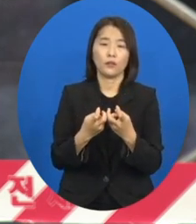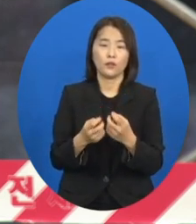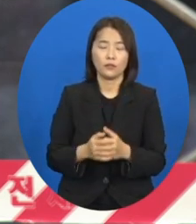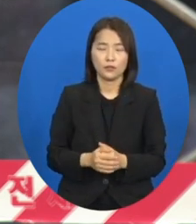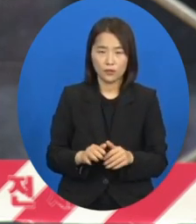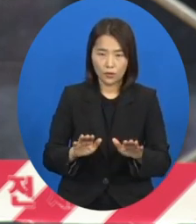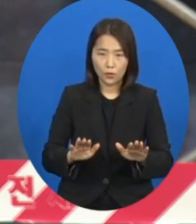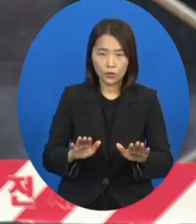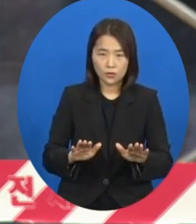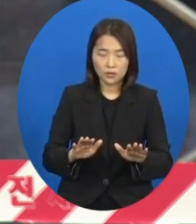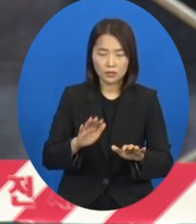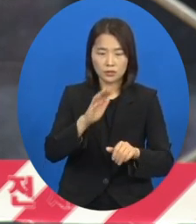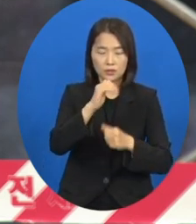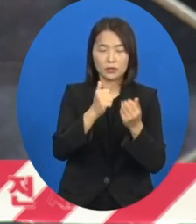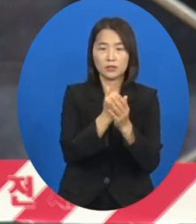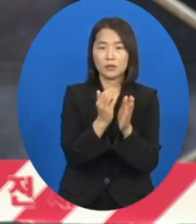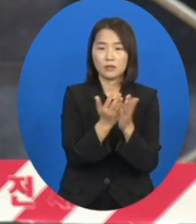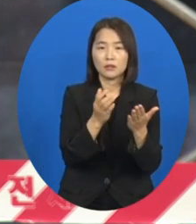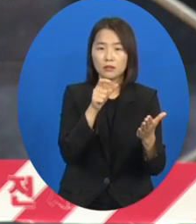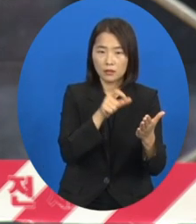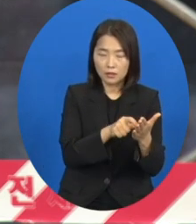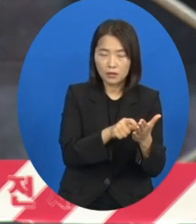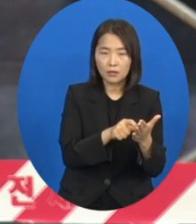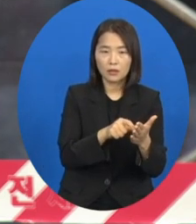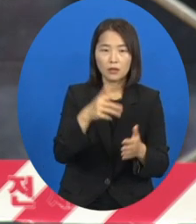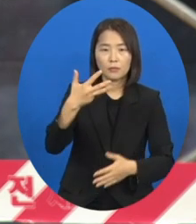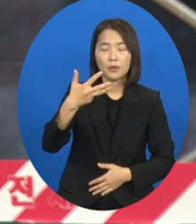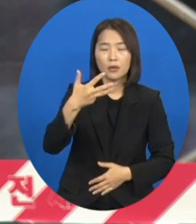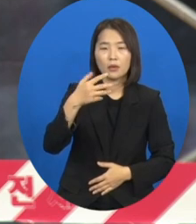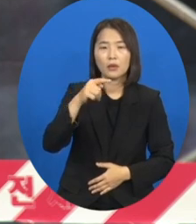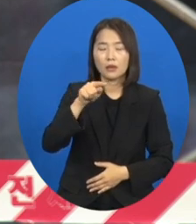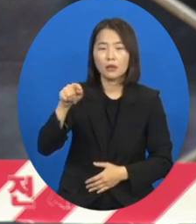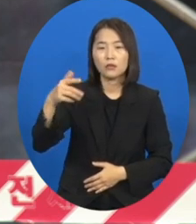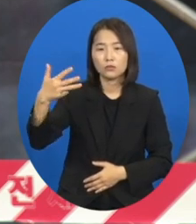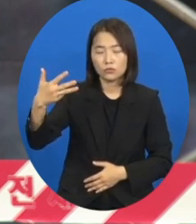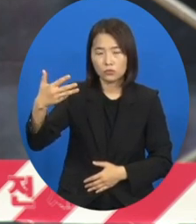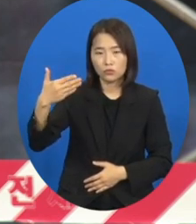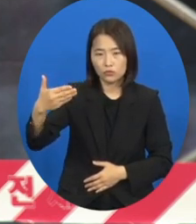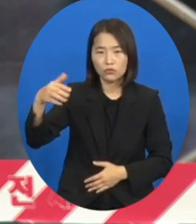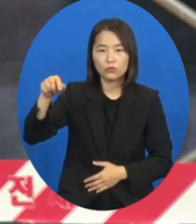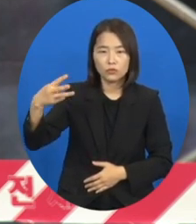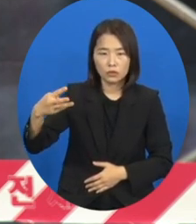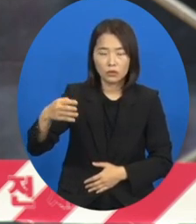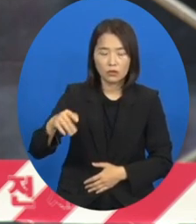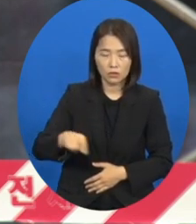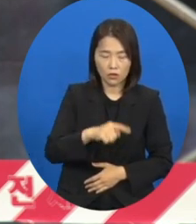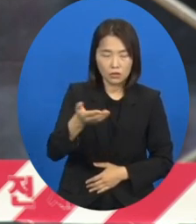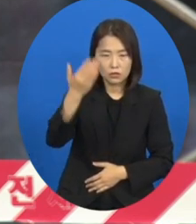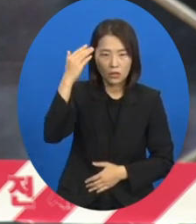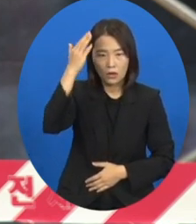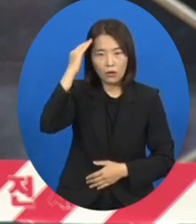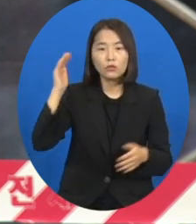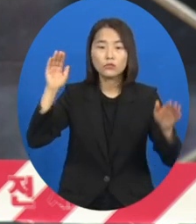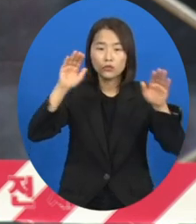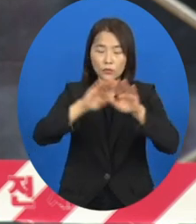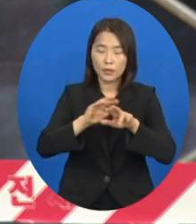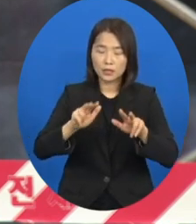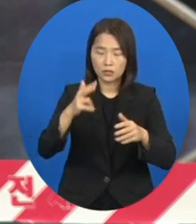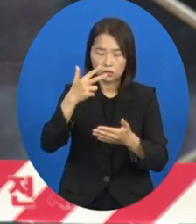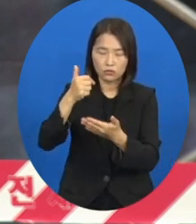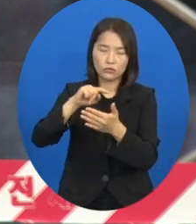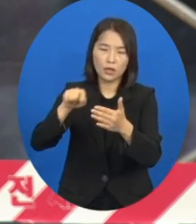오늘 말씀해 보니까 8절과 9절에 너희가 전에는 어두움이더니 이제는 주 안에서